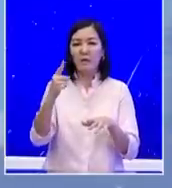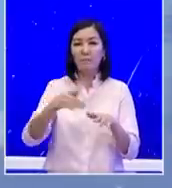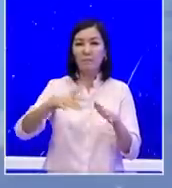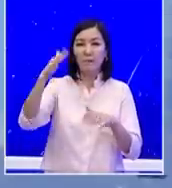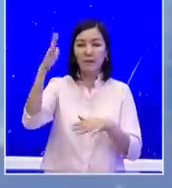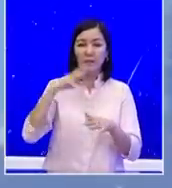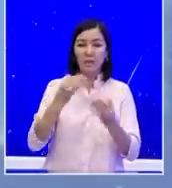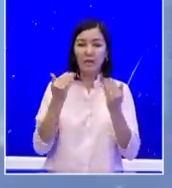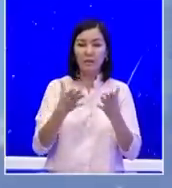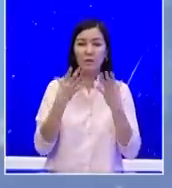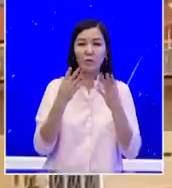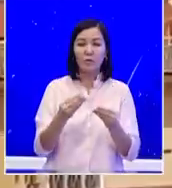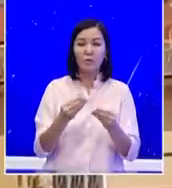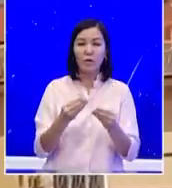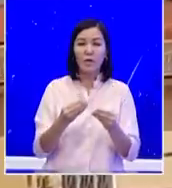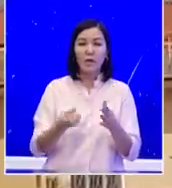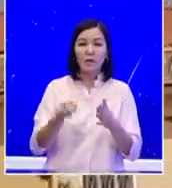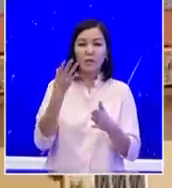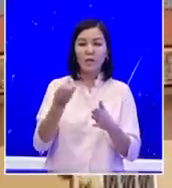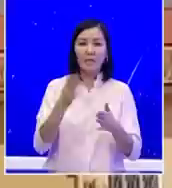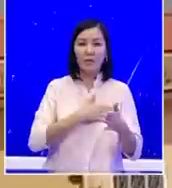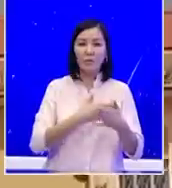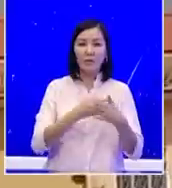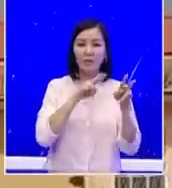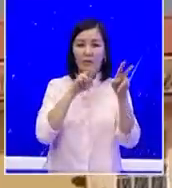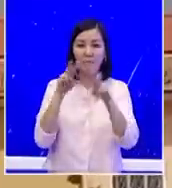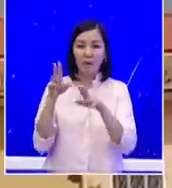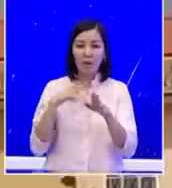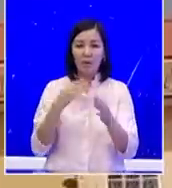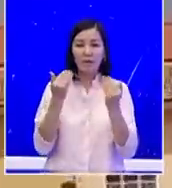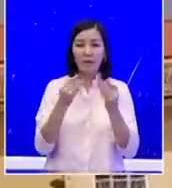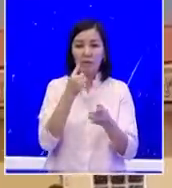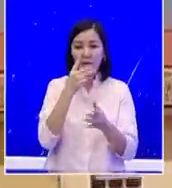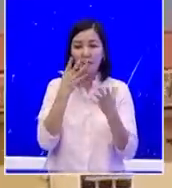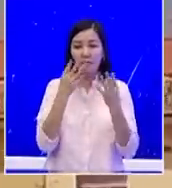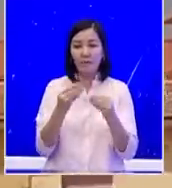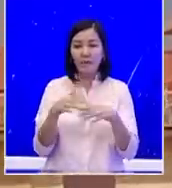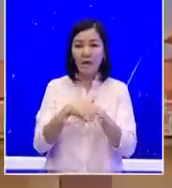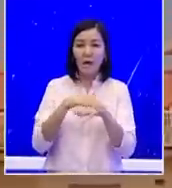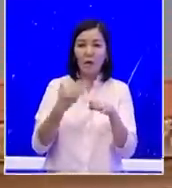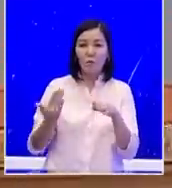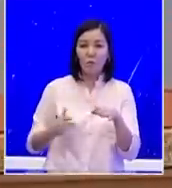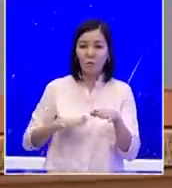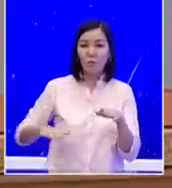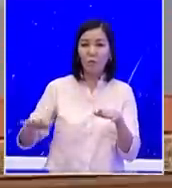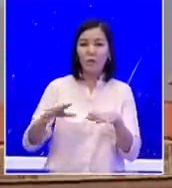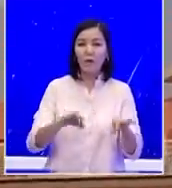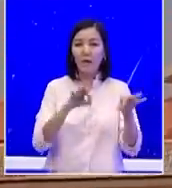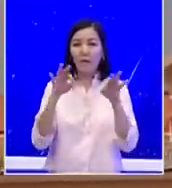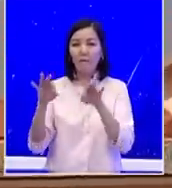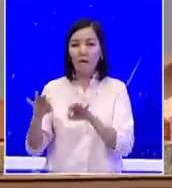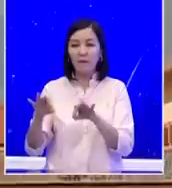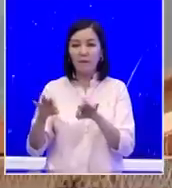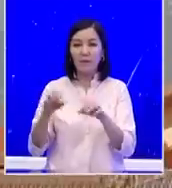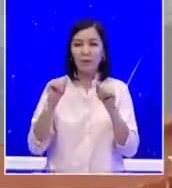жеткен. Қазіргі таңда мамандар жанартаудың белсенділігін бақылауға алды. Жақын маңдағы елді мекендердің тұрғындарын эвакуациялау